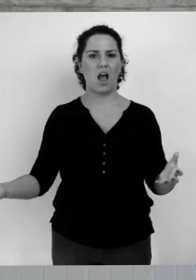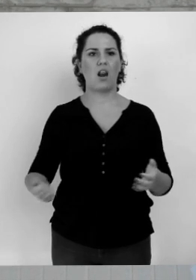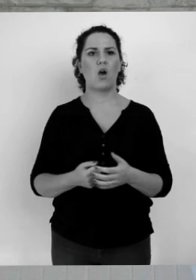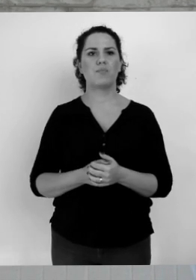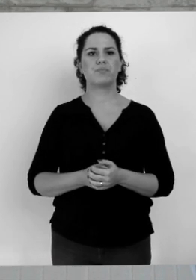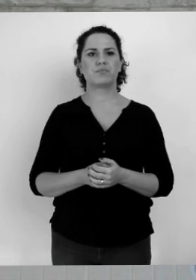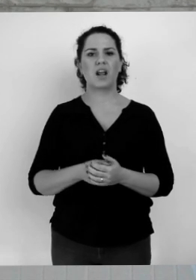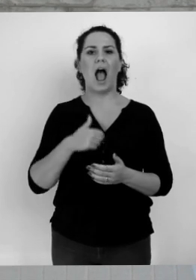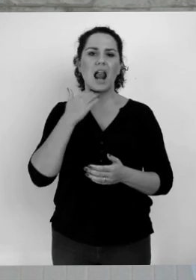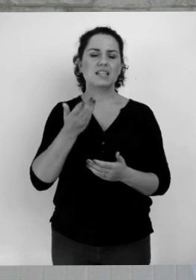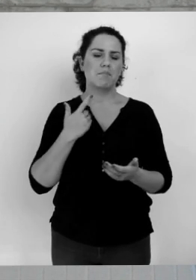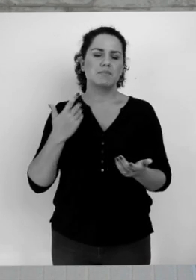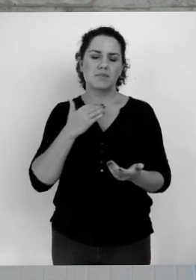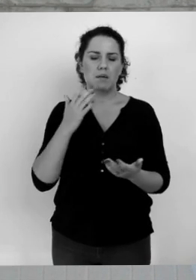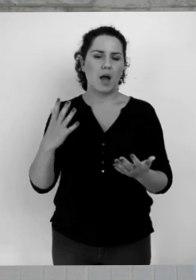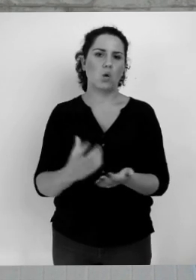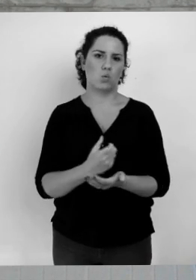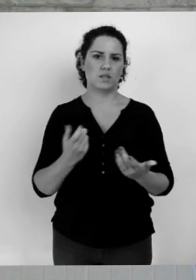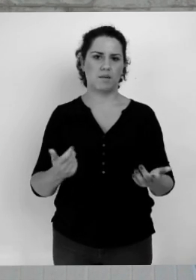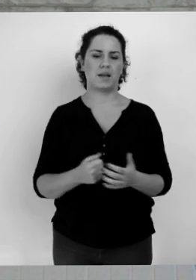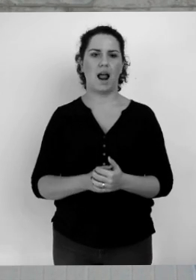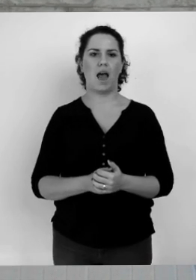sam ipak uspjela.